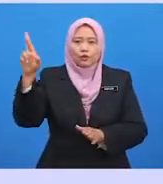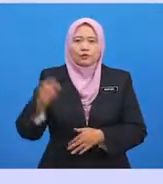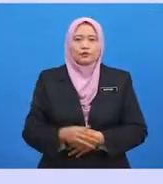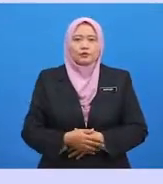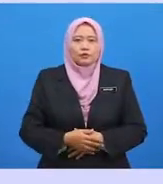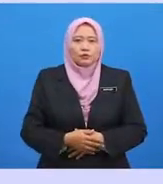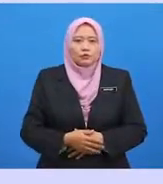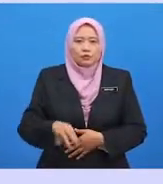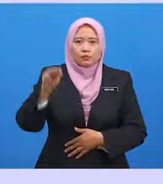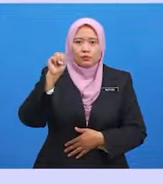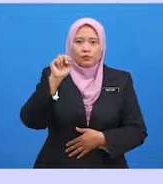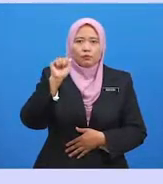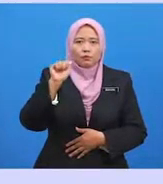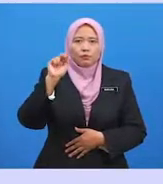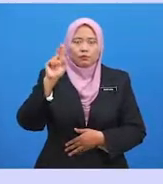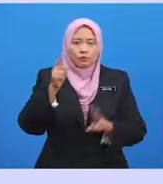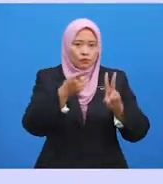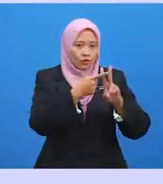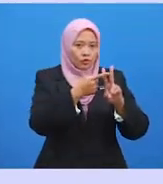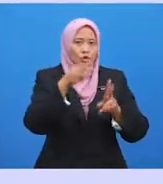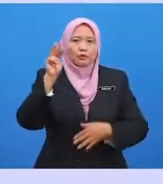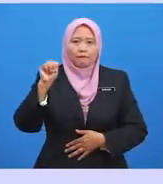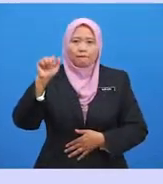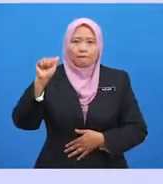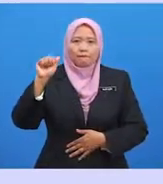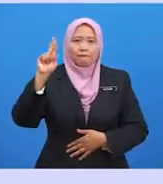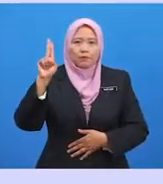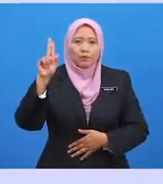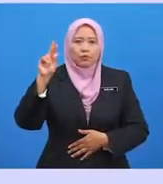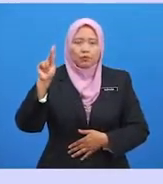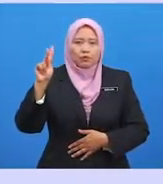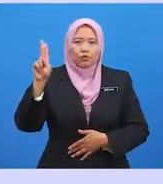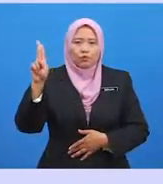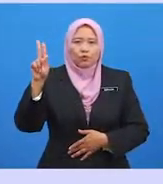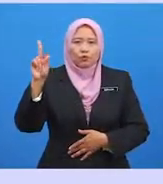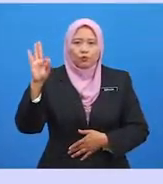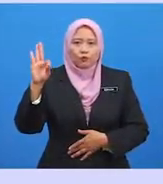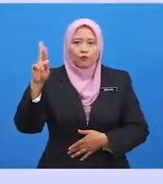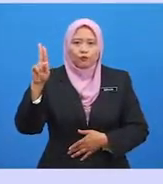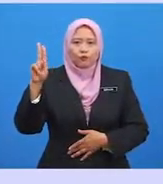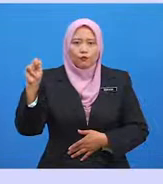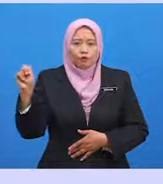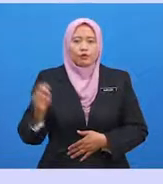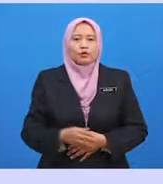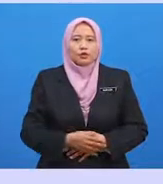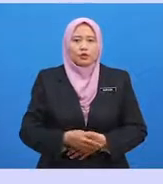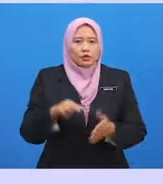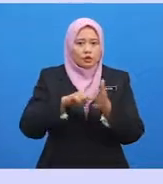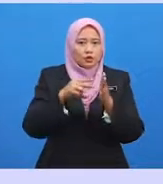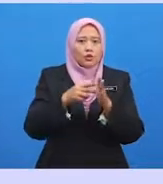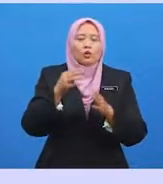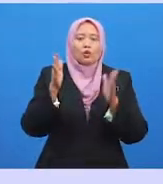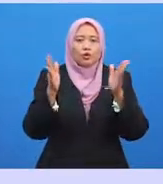maupun Alaihi yaitu orang yang menerima harta wakaf contohnya